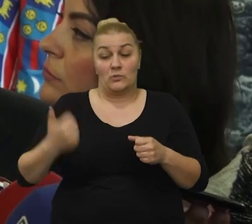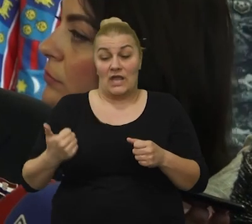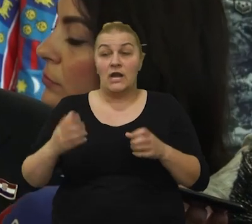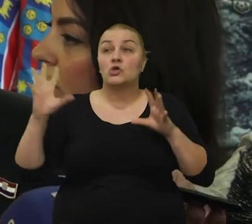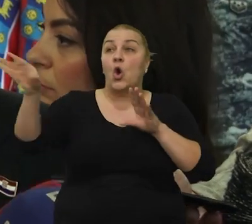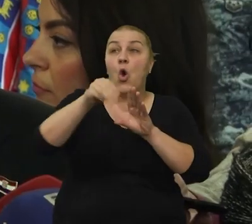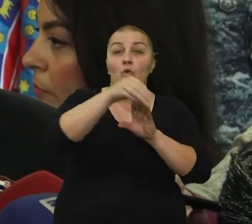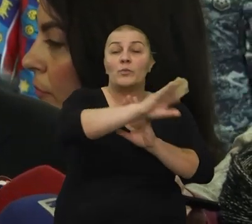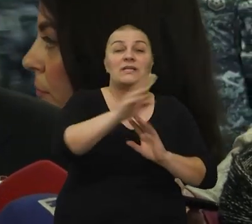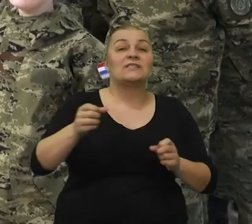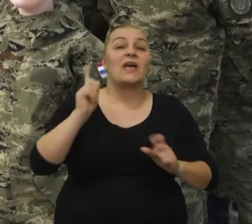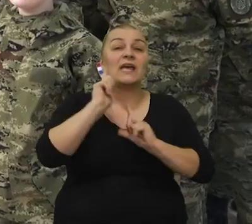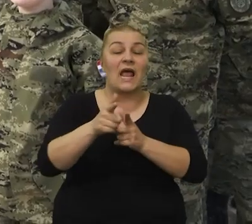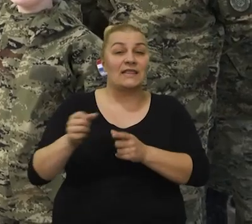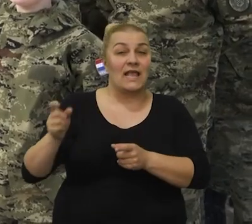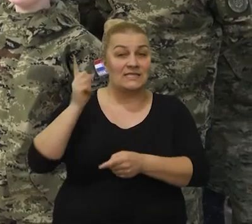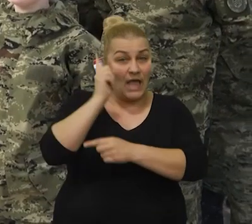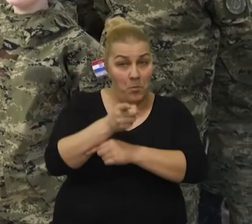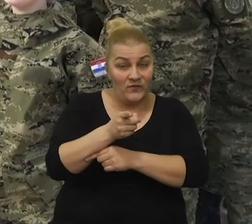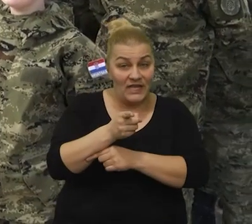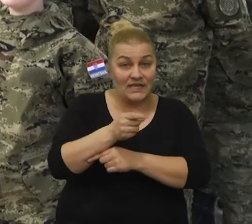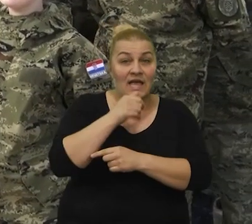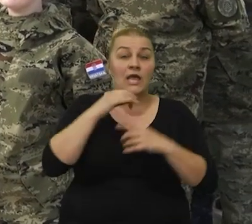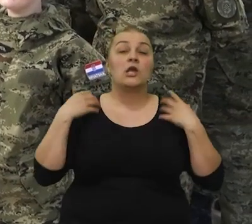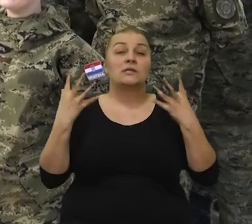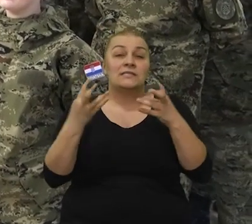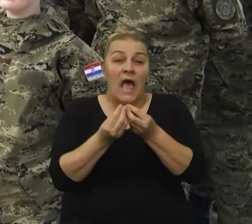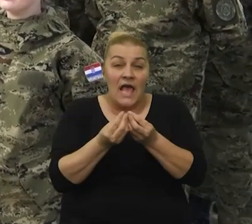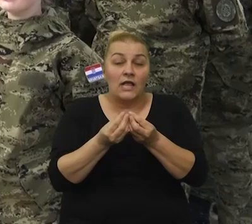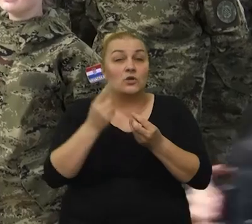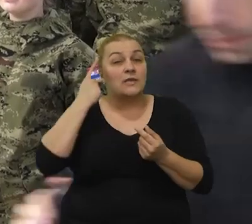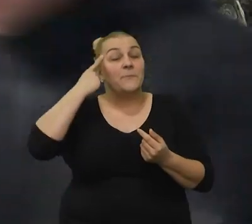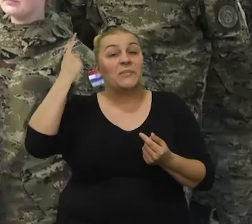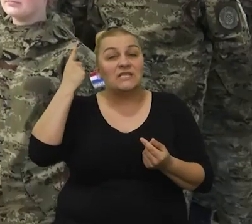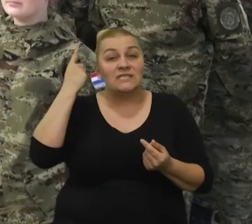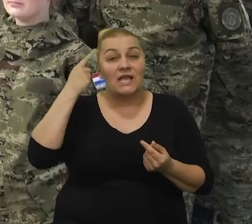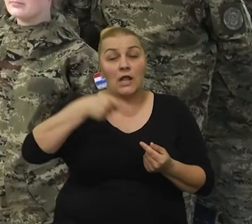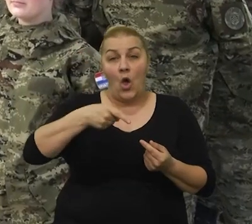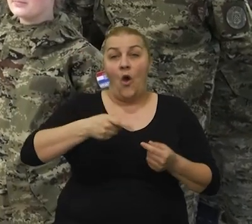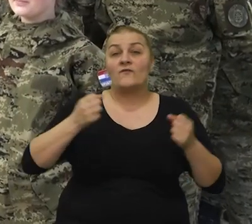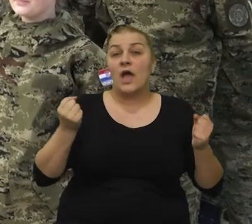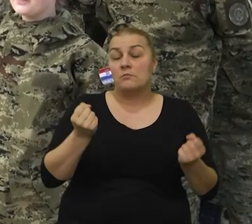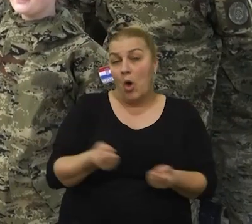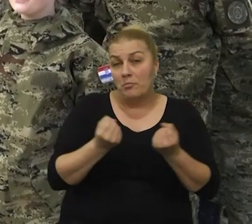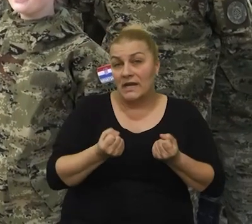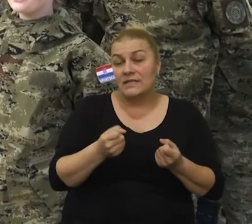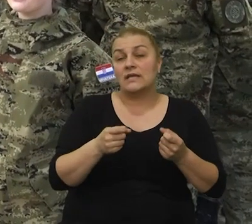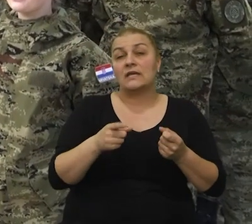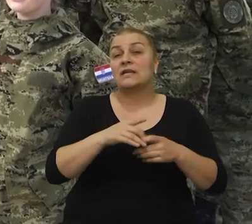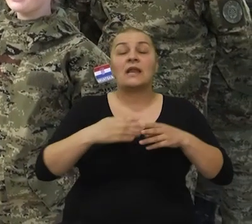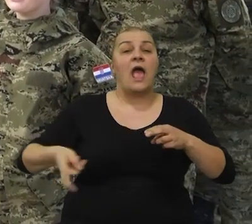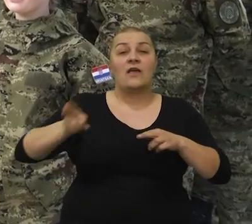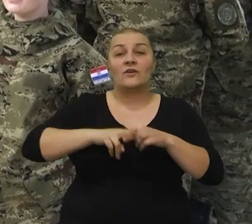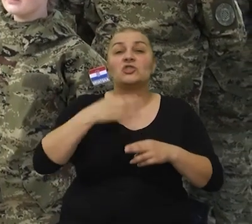na čelu sa generalom Gotovinom i u duhu zajedništva se prisjetili ove operacije. Jasno,